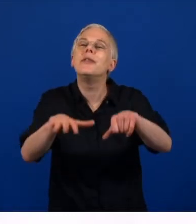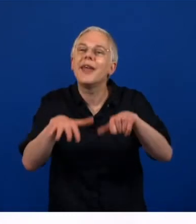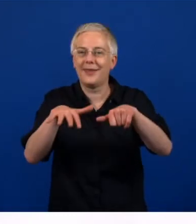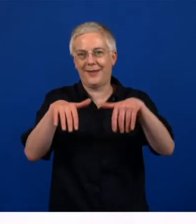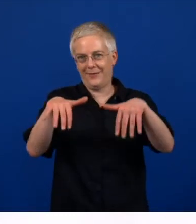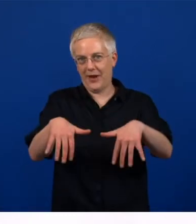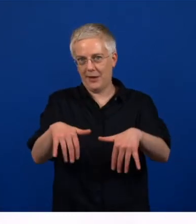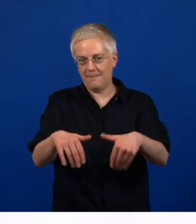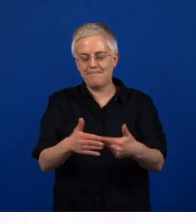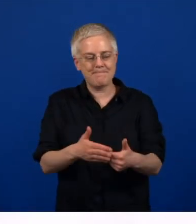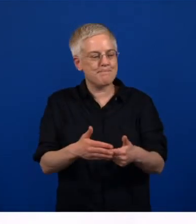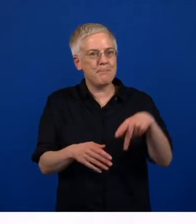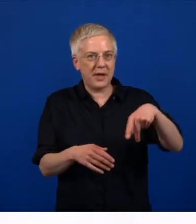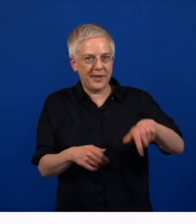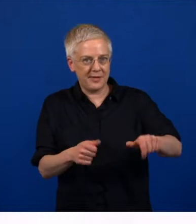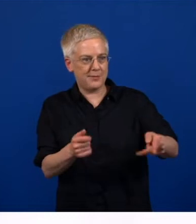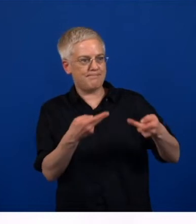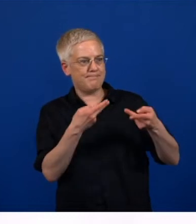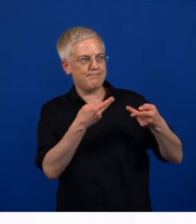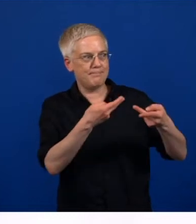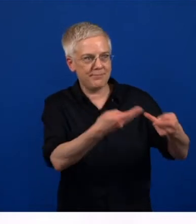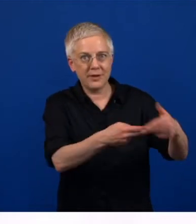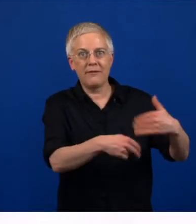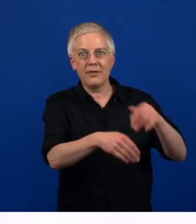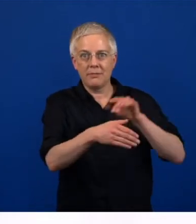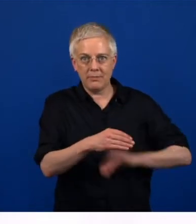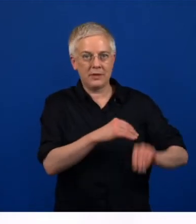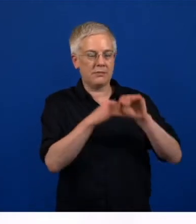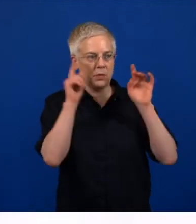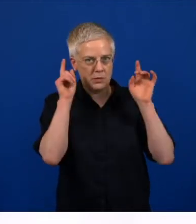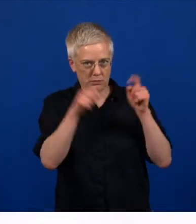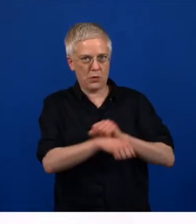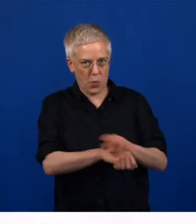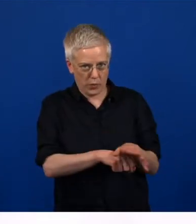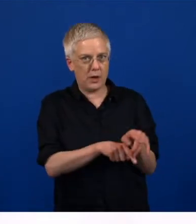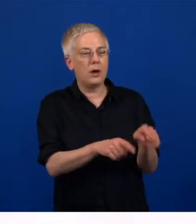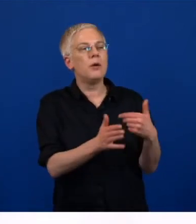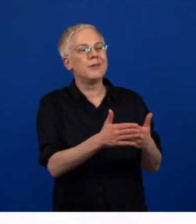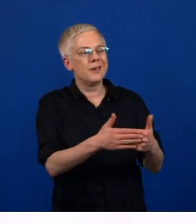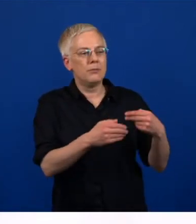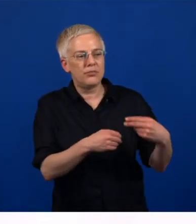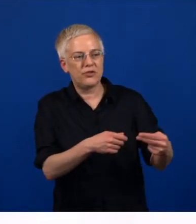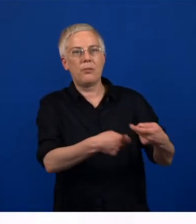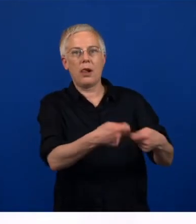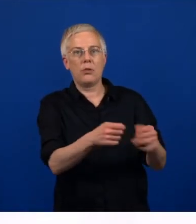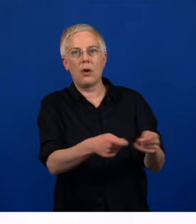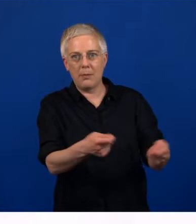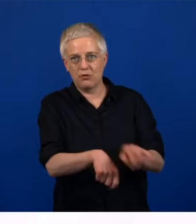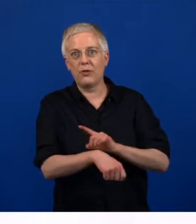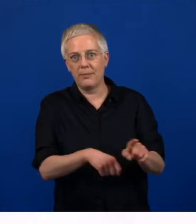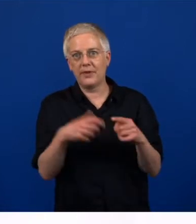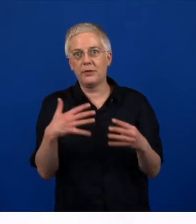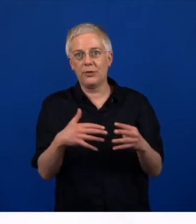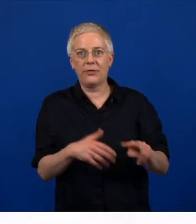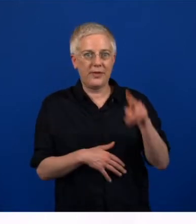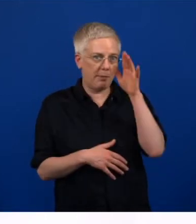deren Krankenhausbehandlung bis zu diesem Datum, 19.04., abgeschlossen war. Und von diesen Fällen sind 70% nach